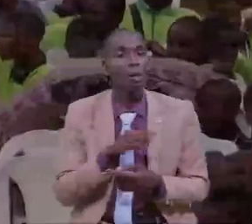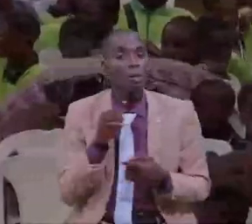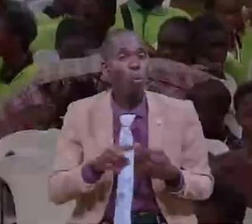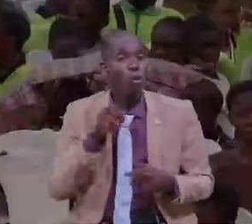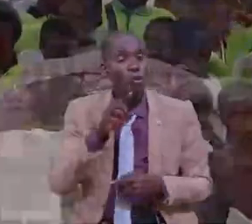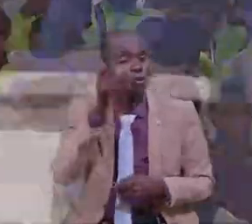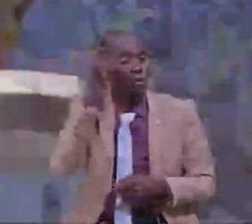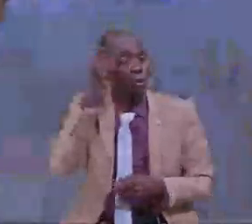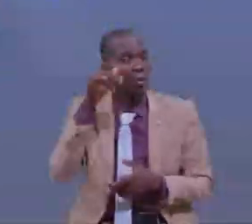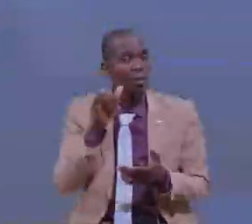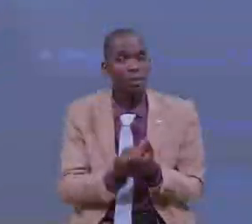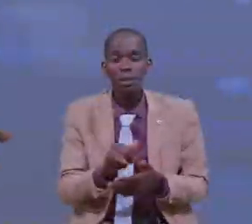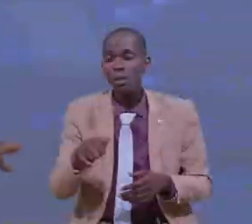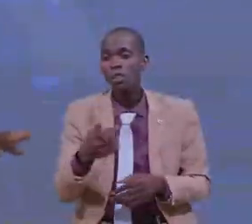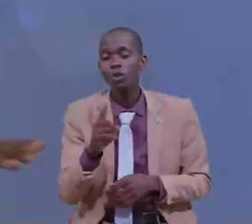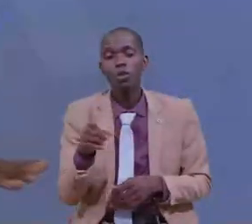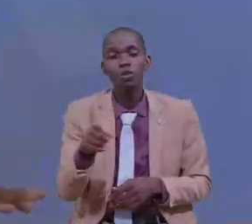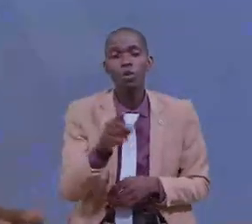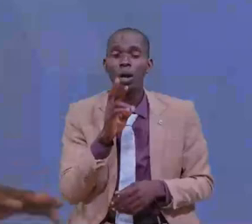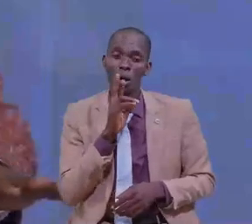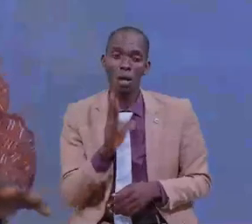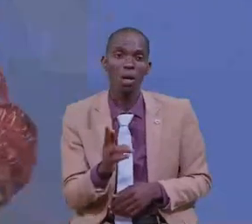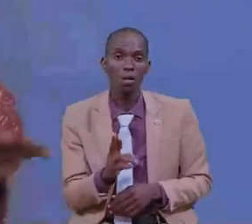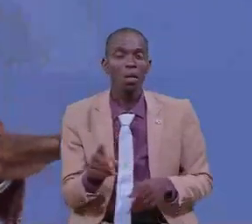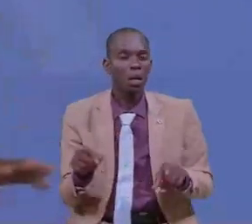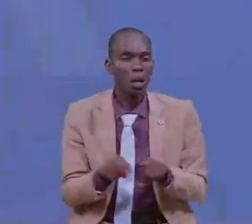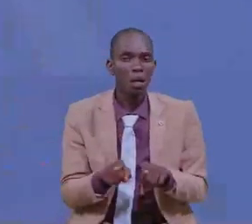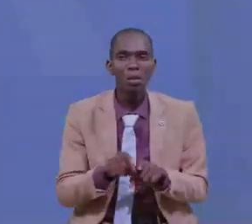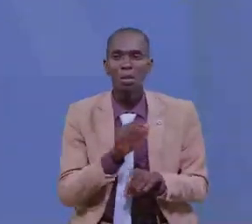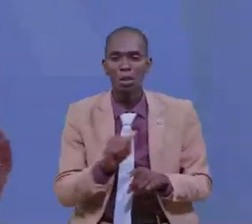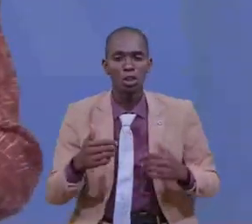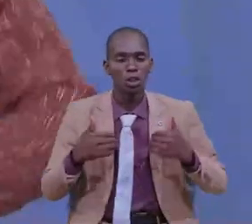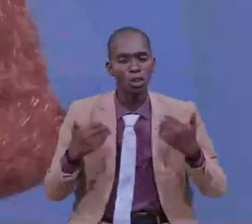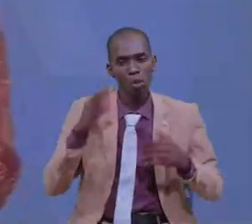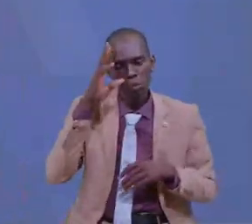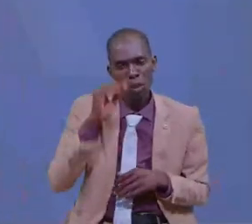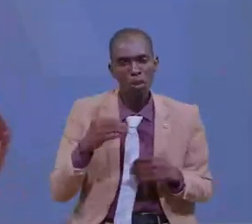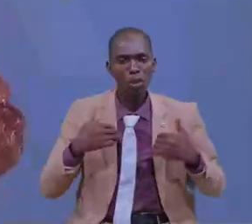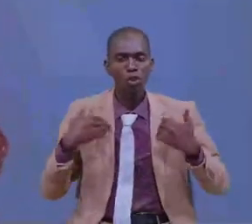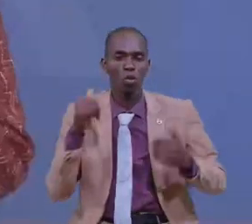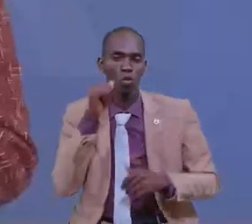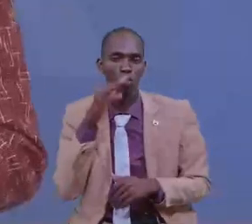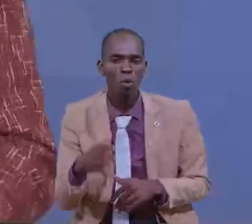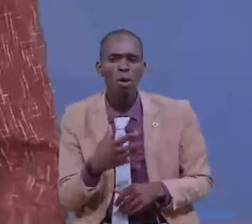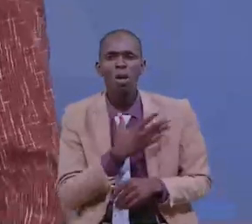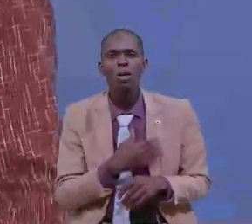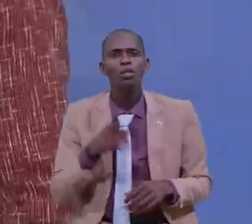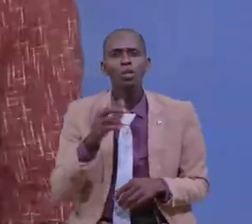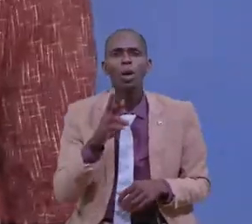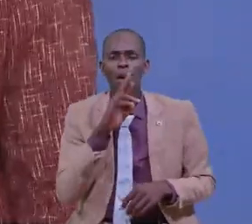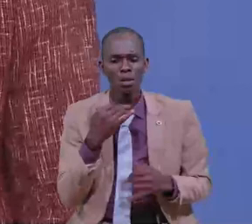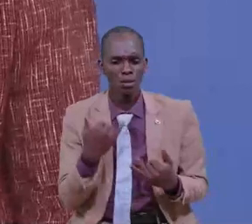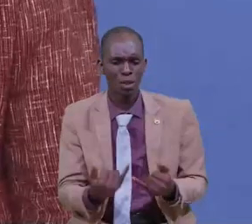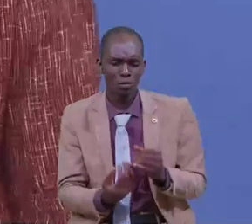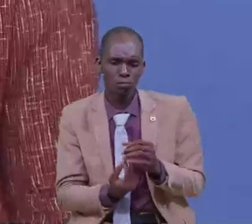quand tu comprends que partout tu es, même en tant qu'un jeune homme, en tant qu'une jeune femme, et tu es